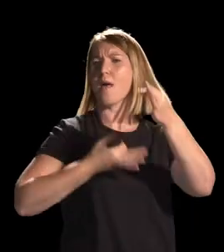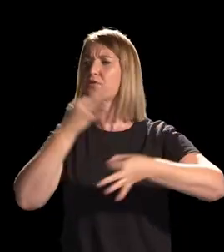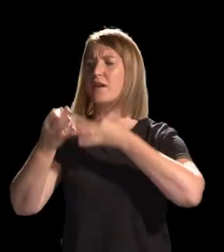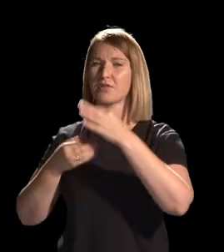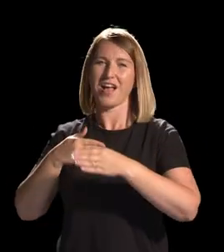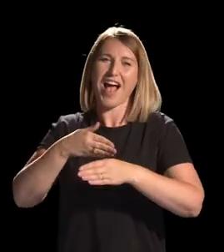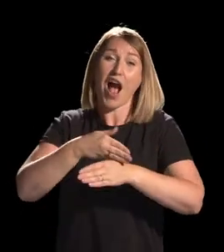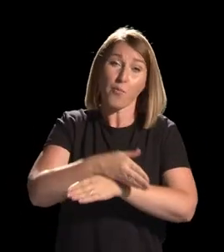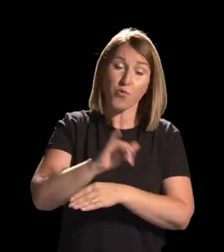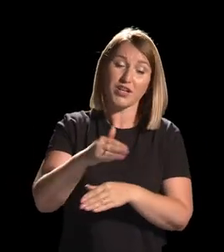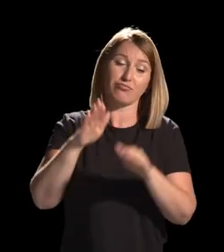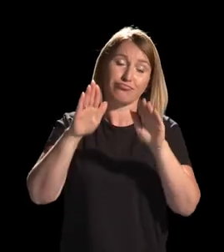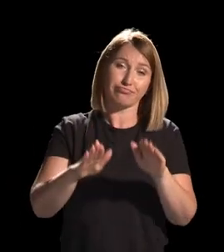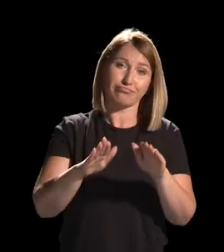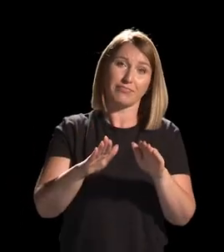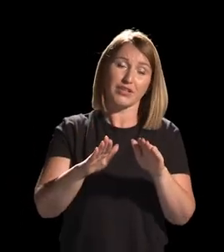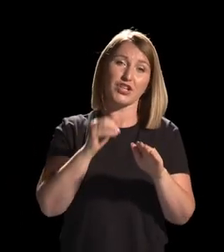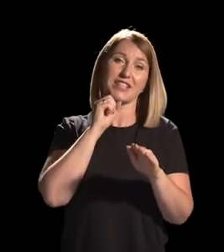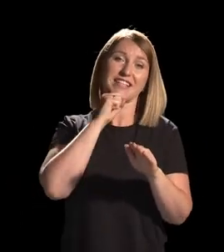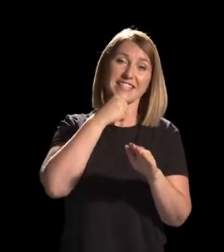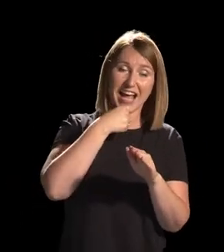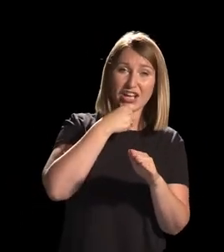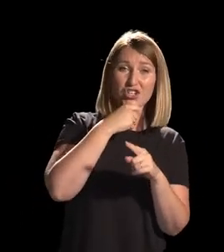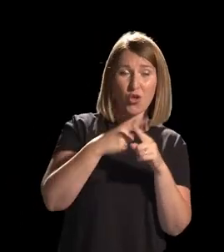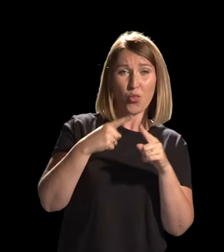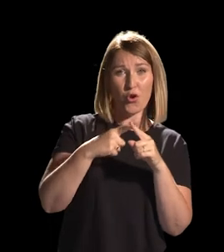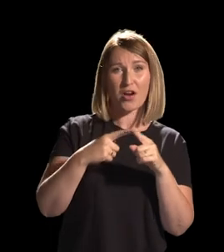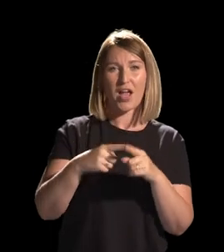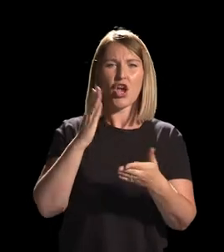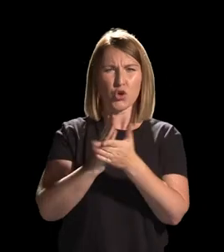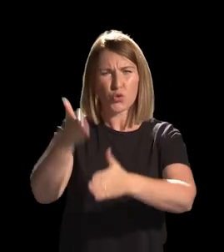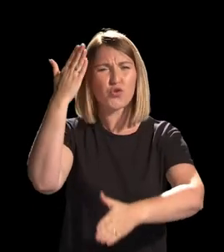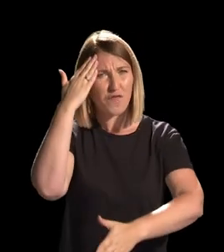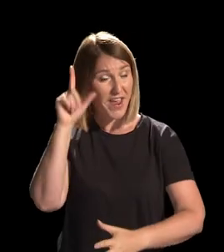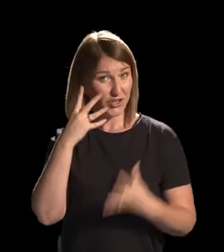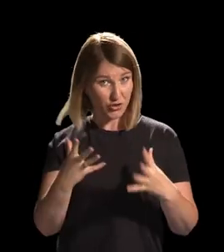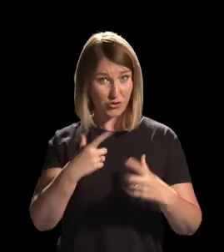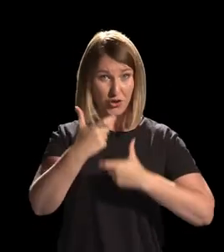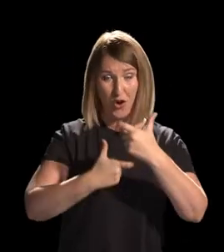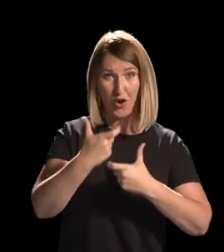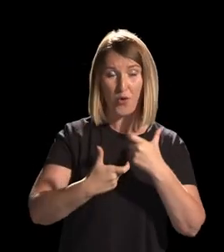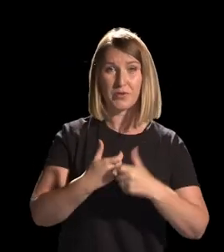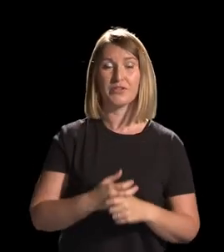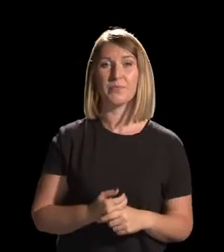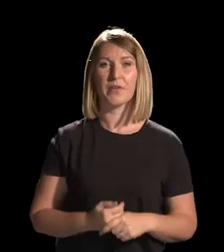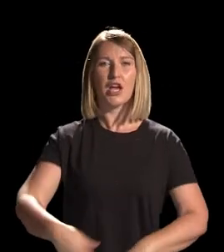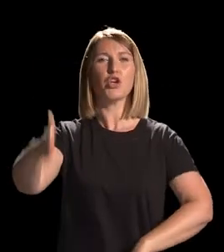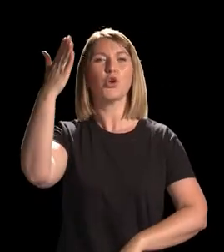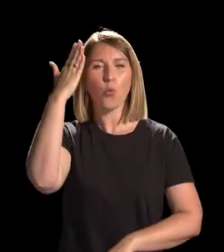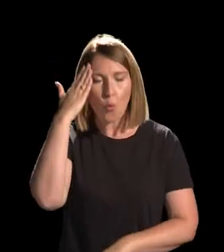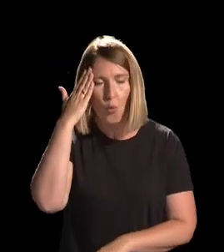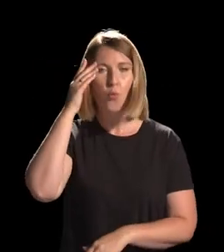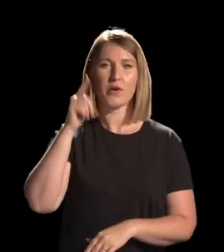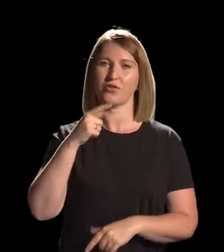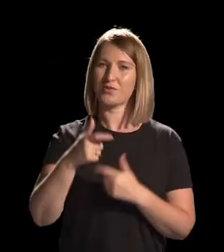A potem jak już zostajesz pewien wiek, nie? I już po prostu wiesz, co robisz przede wszystkim i umiesz to